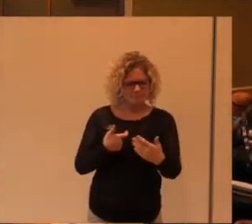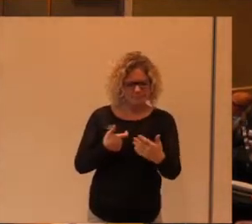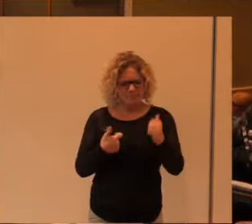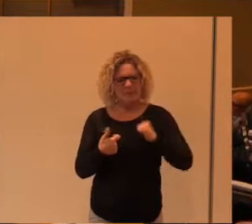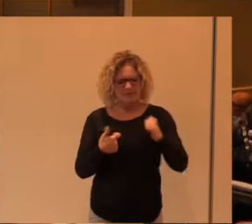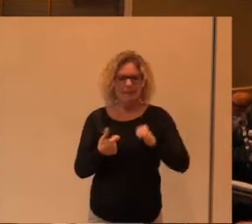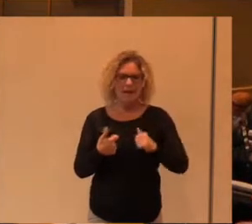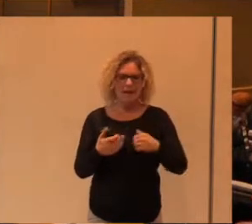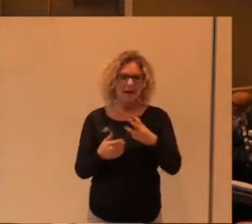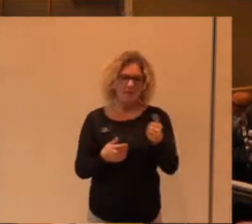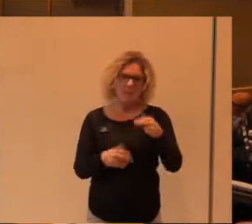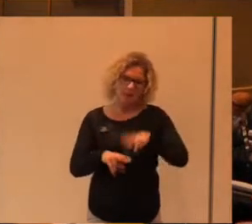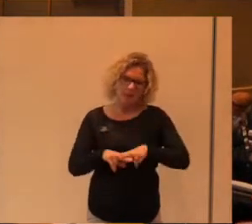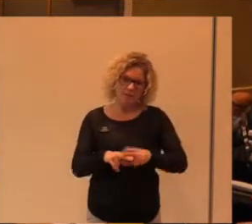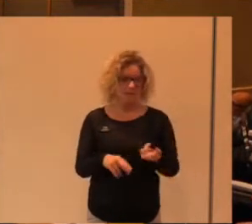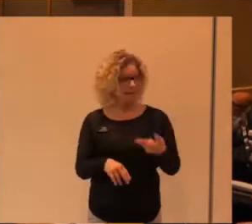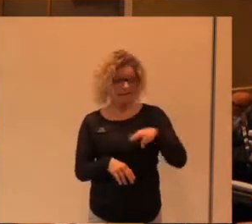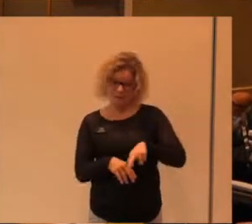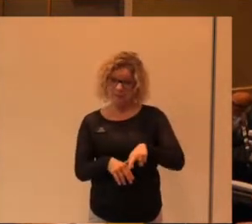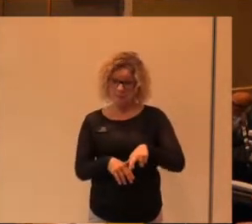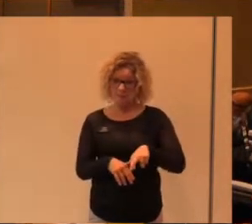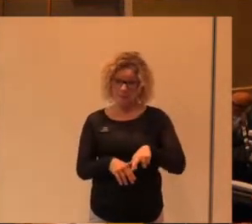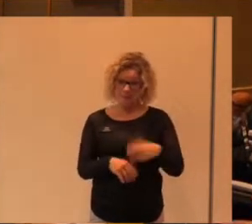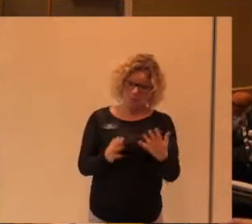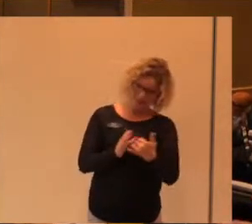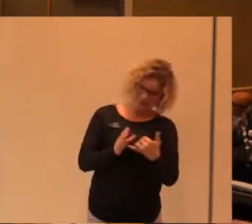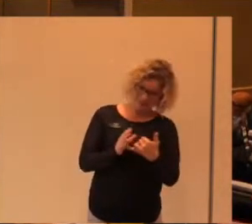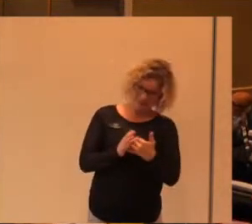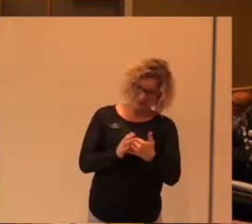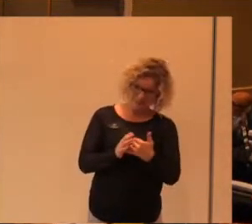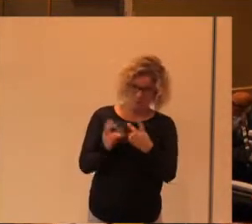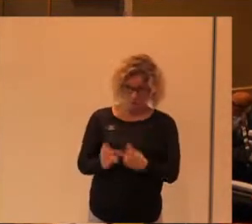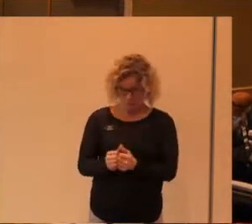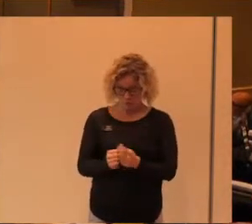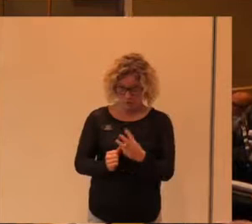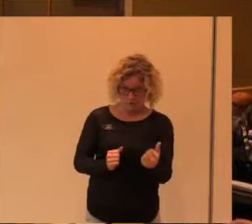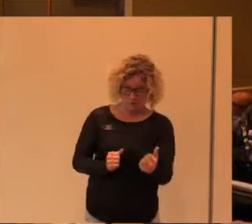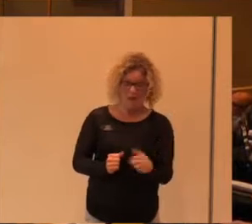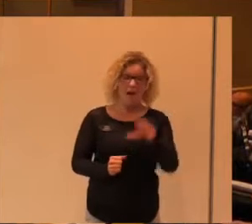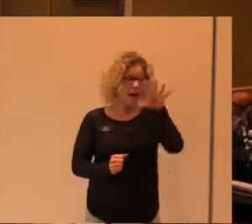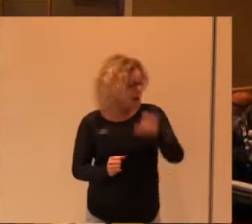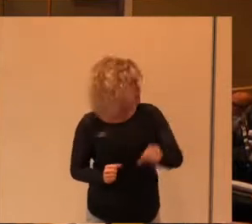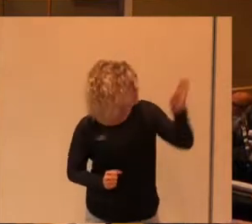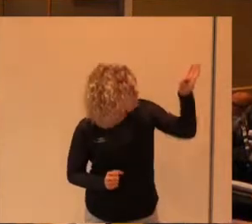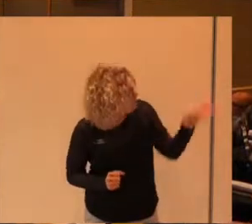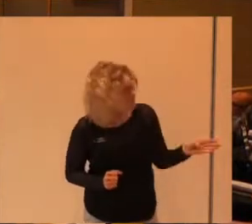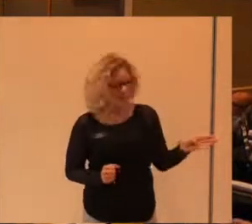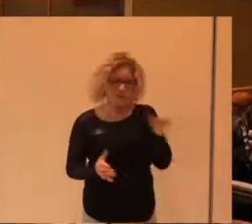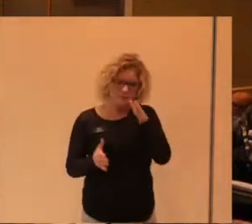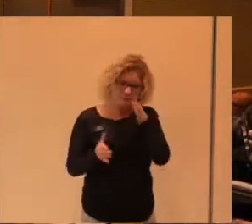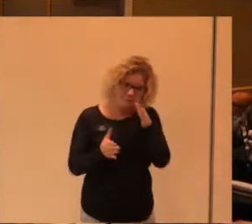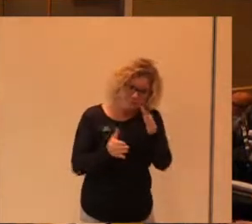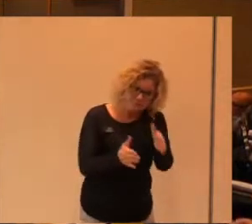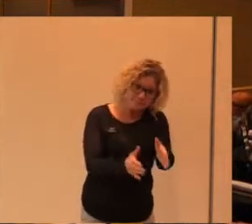om tillgängliga webbplatser. Exemplet här är då tillgängligt webbinnehåll. Allt det här går mot det som